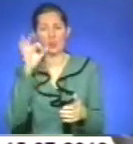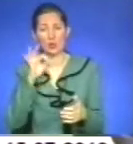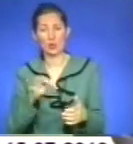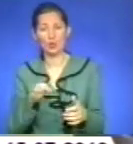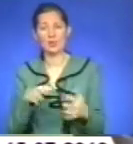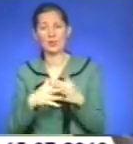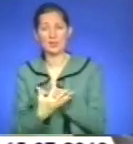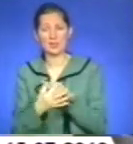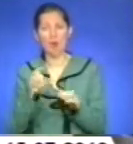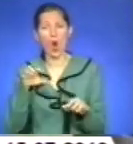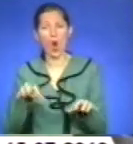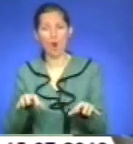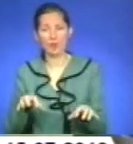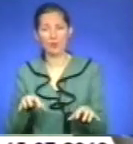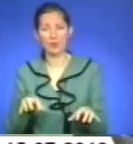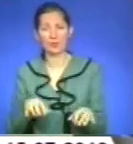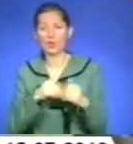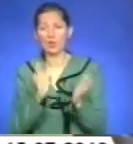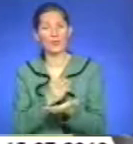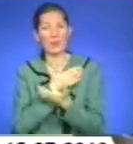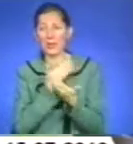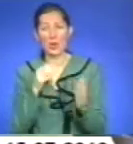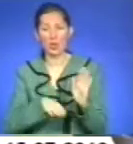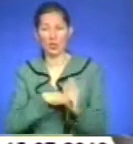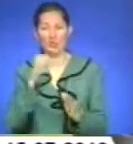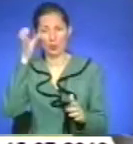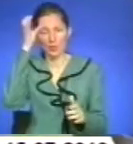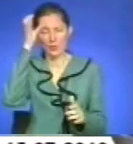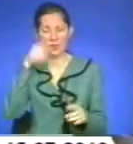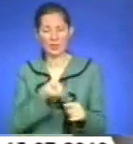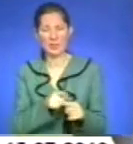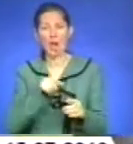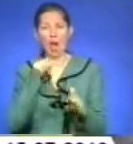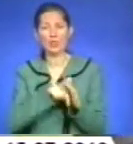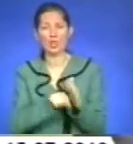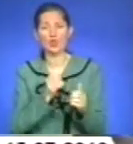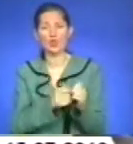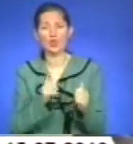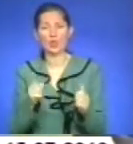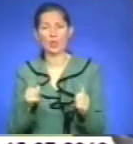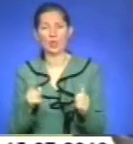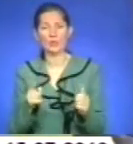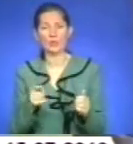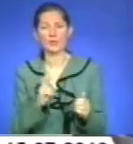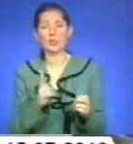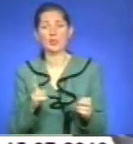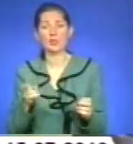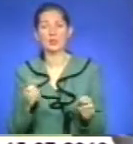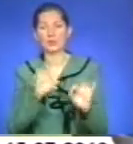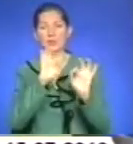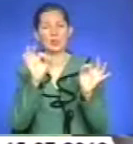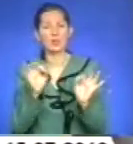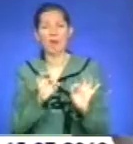50% сільських голів загалом не мають вищої освіти. Це означає, що жодні якісь там геніальні